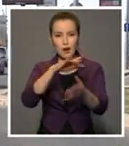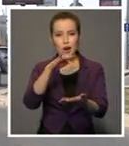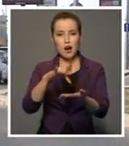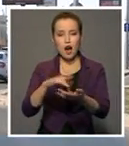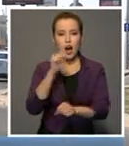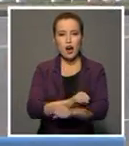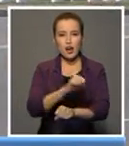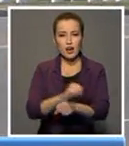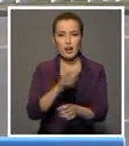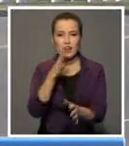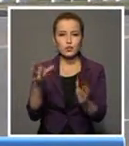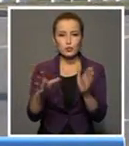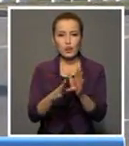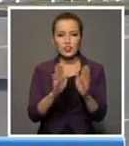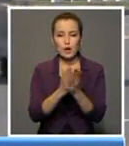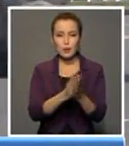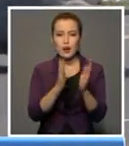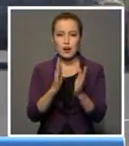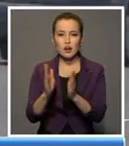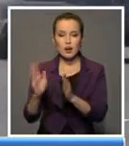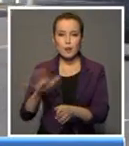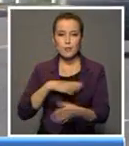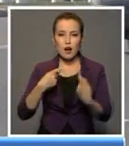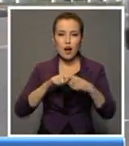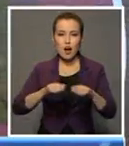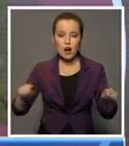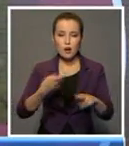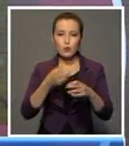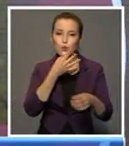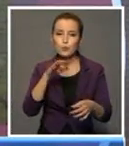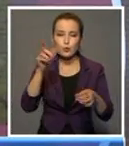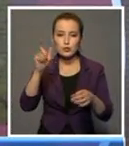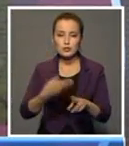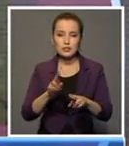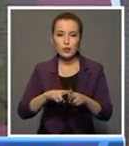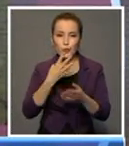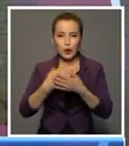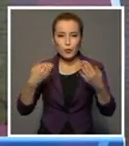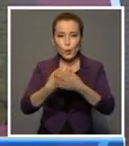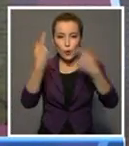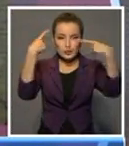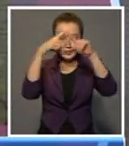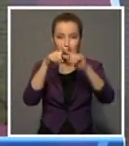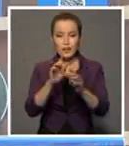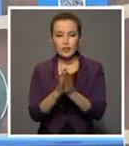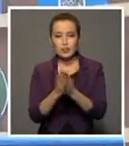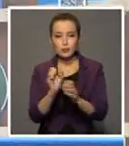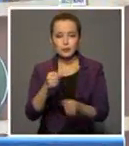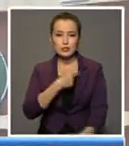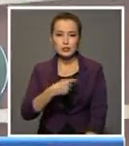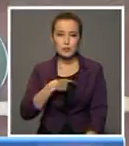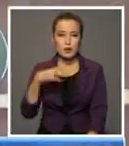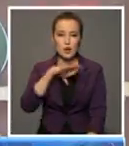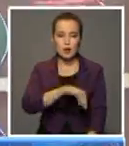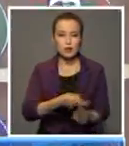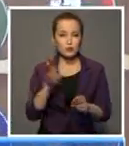Астанадағы аялдамаларда электронды кітапханалар пайда болды. Енді кез келген адам смарт технология немесе телефон арқылы кітаптарды жүктеп,